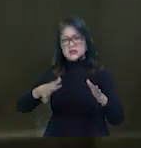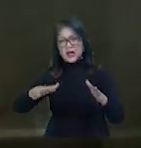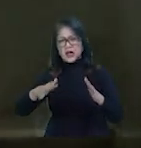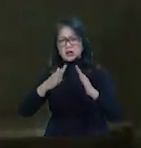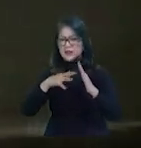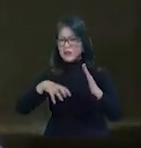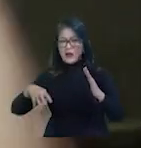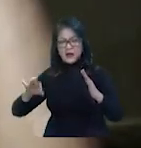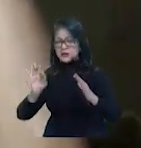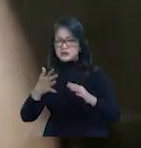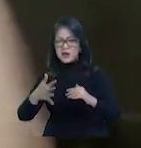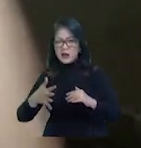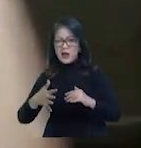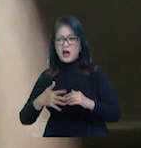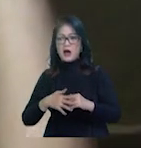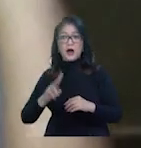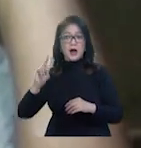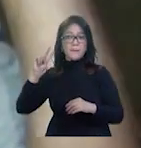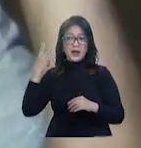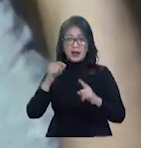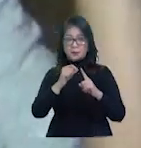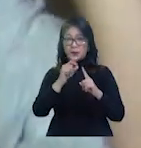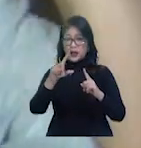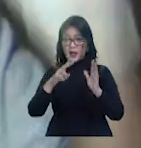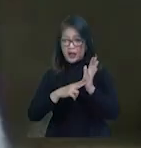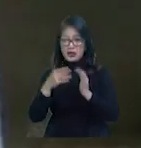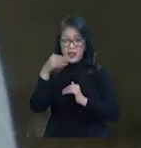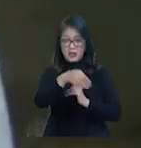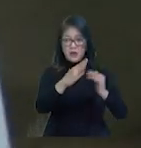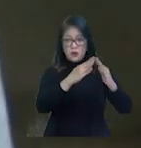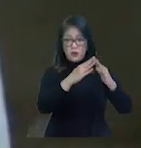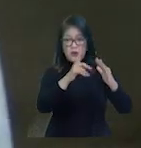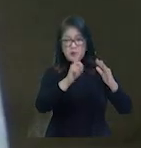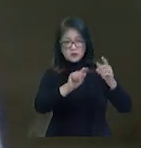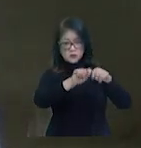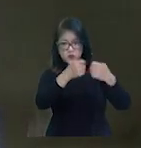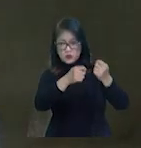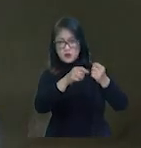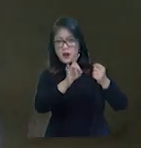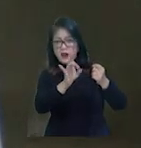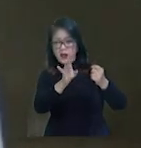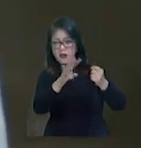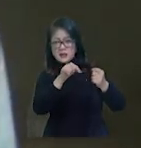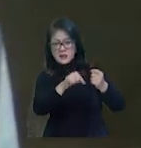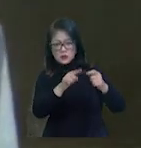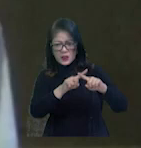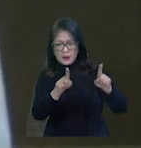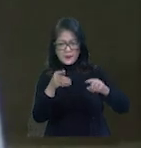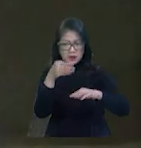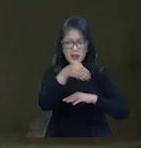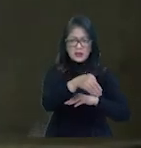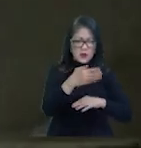petugas PLN memutus aliran listrik ini, dia juga mencium bau itu kemarin, itu hari